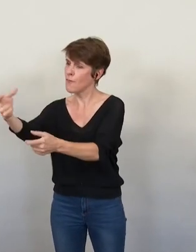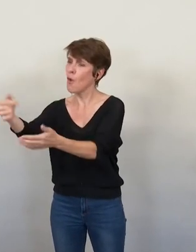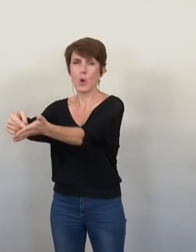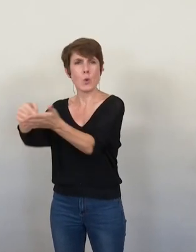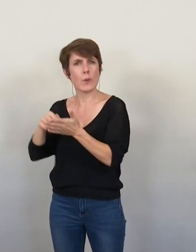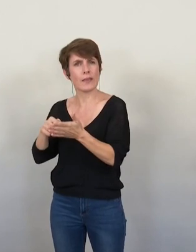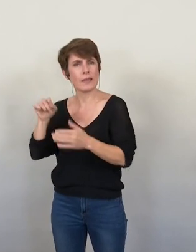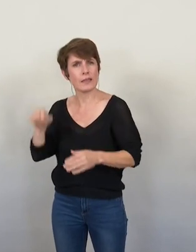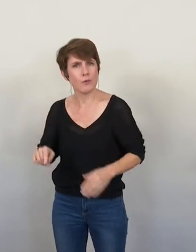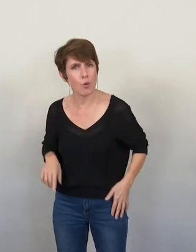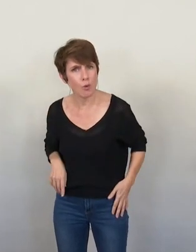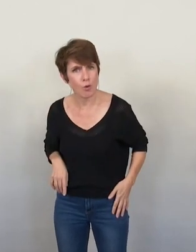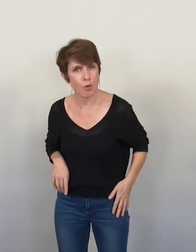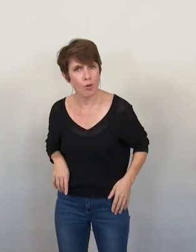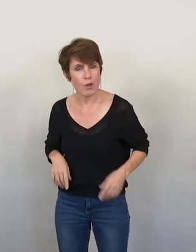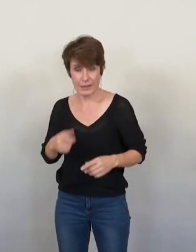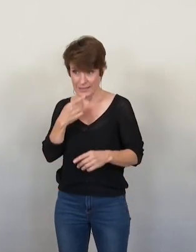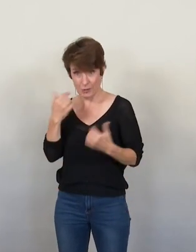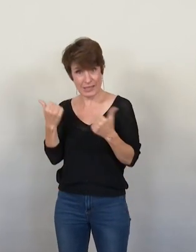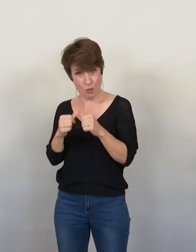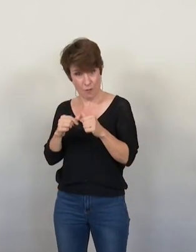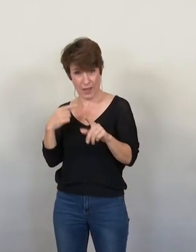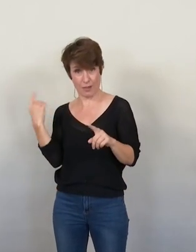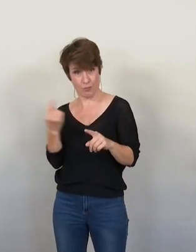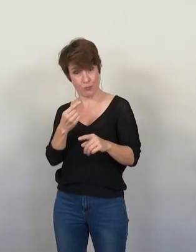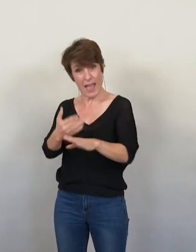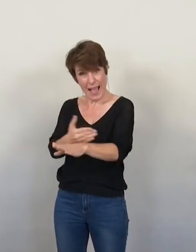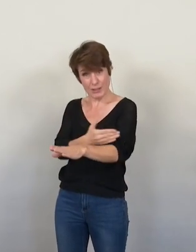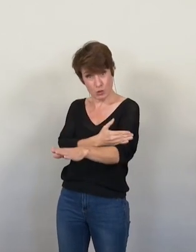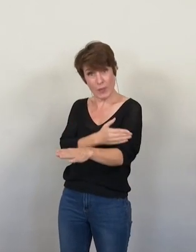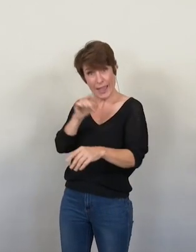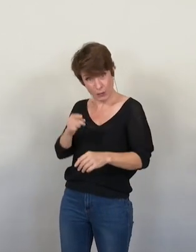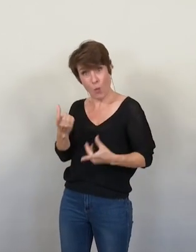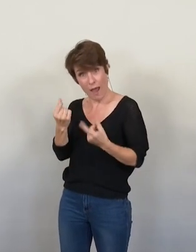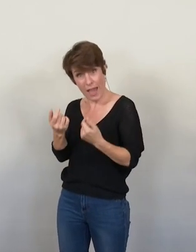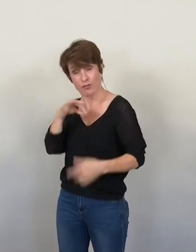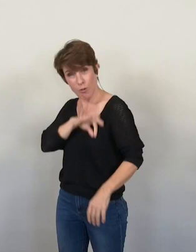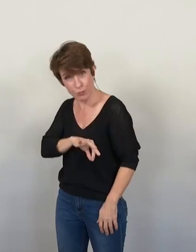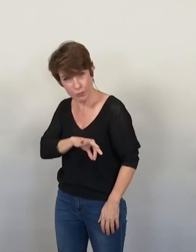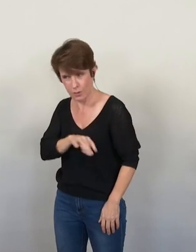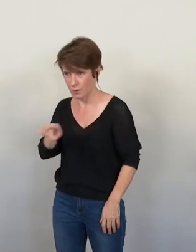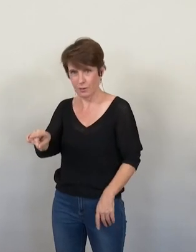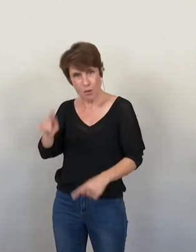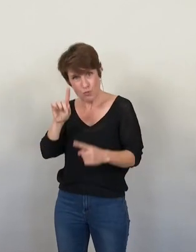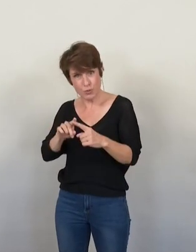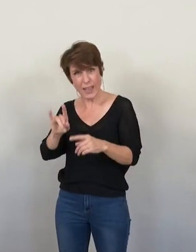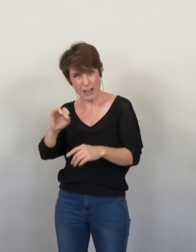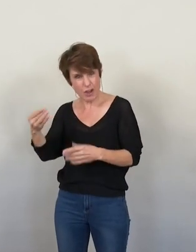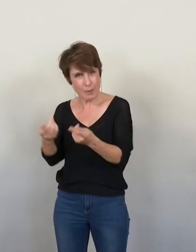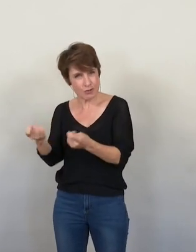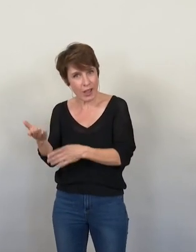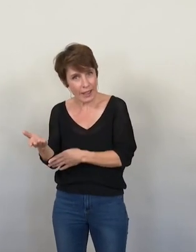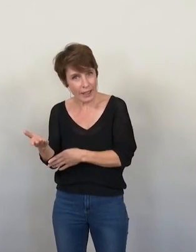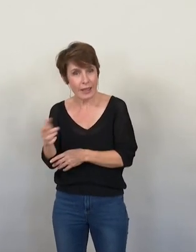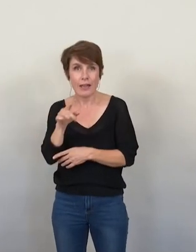rémunération de les actionnaires dans une scème qui a pourtant pour objectif de construire des logements sociaux ériic Piol un futur stage pour découvrir le